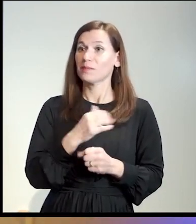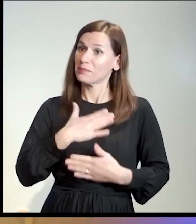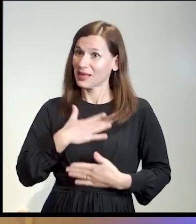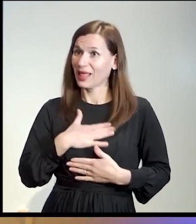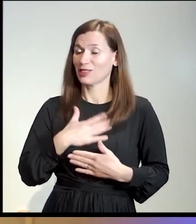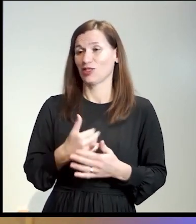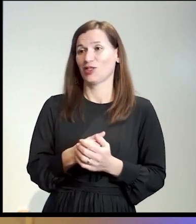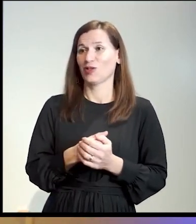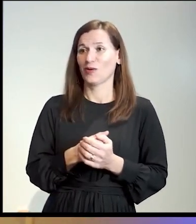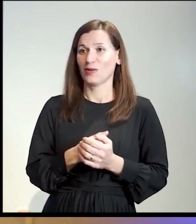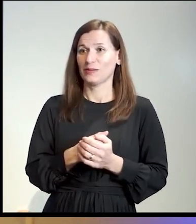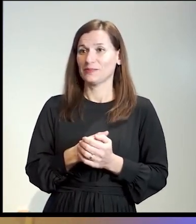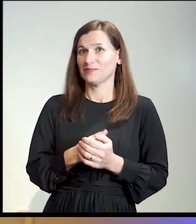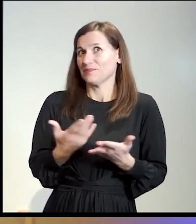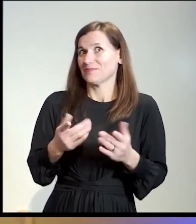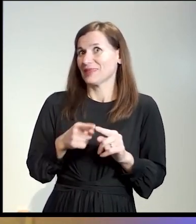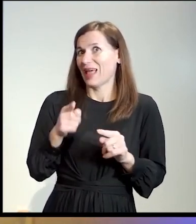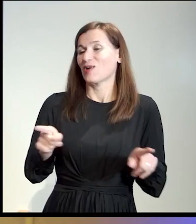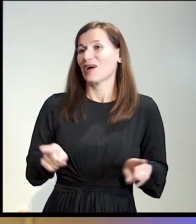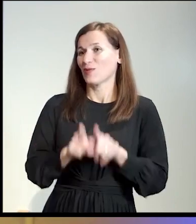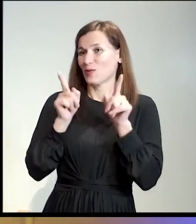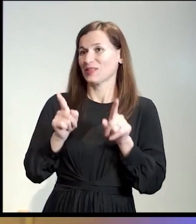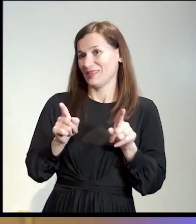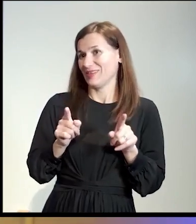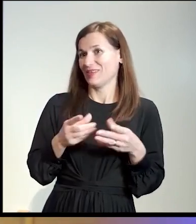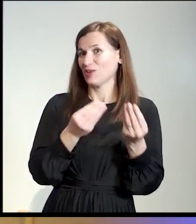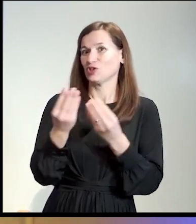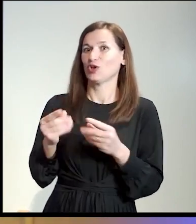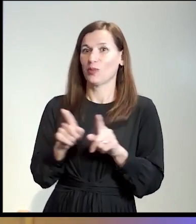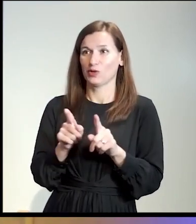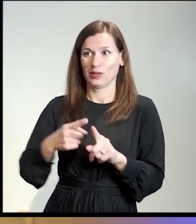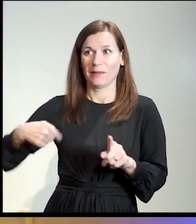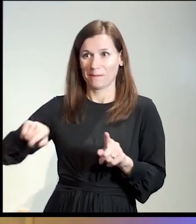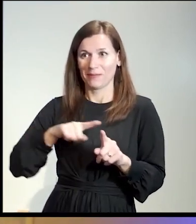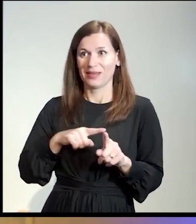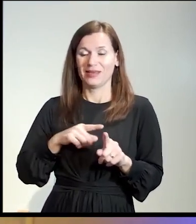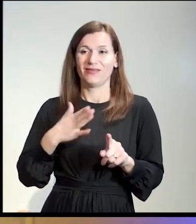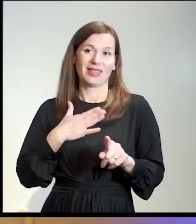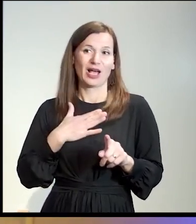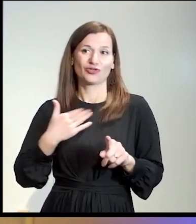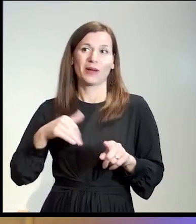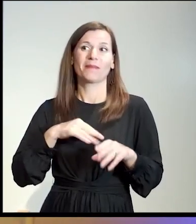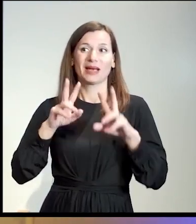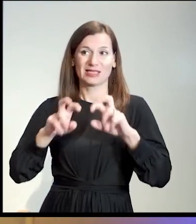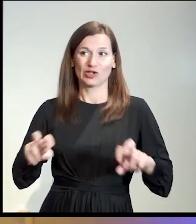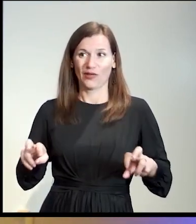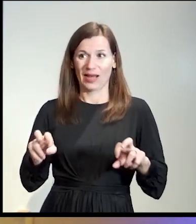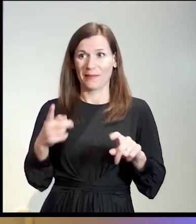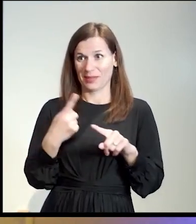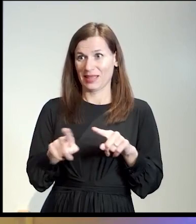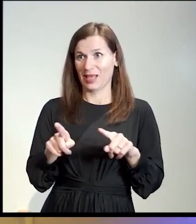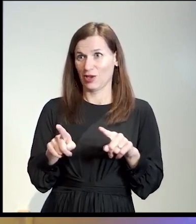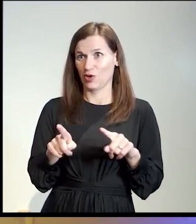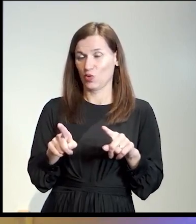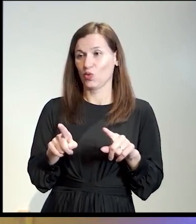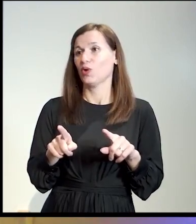prijetno, skratka takšno, kot si ga z večine tudi mi v svojem raziskovalnem okvirju predstavljamo ali